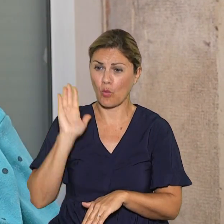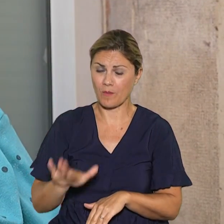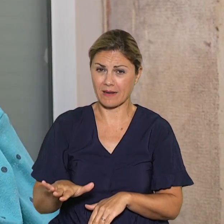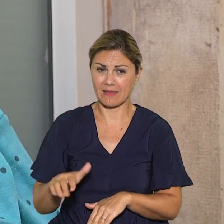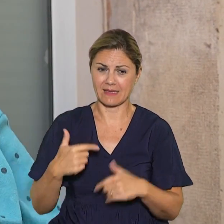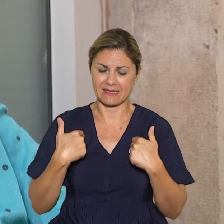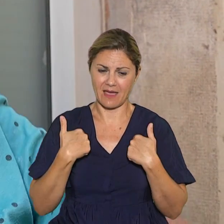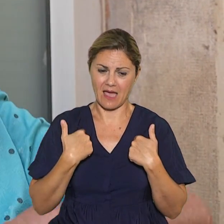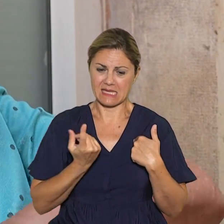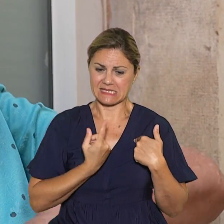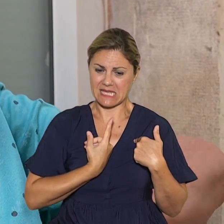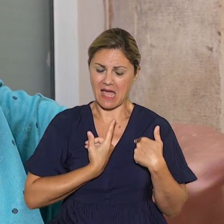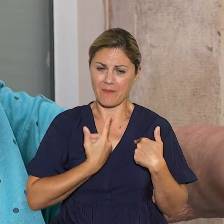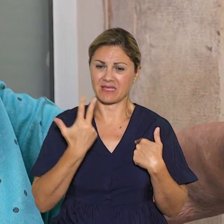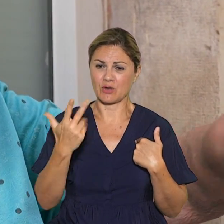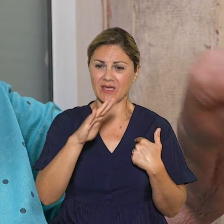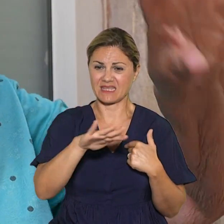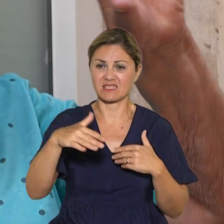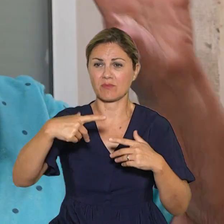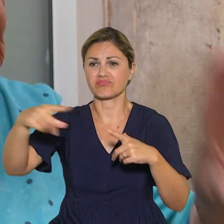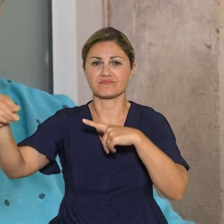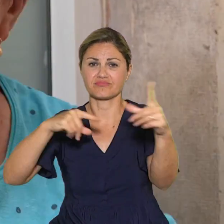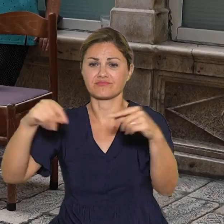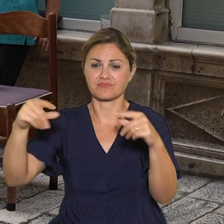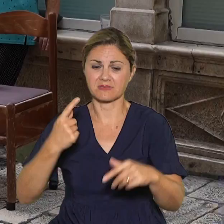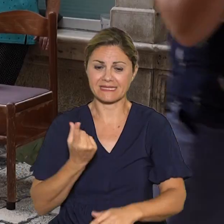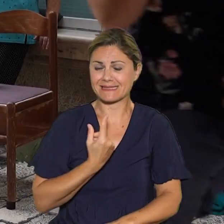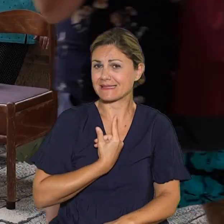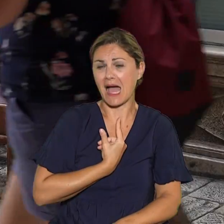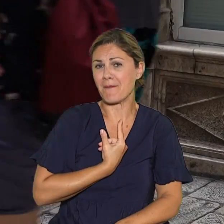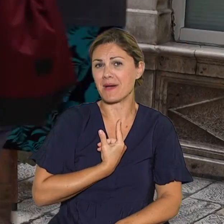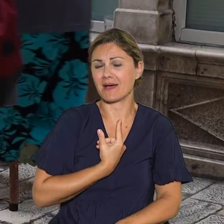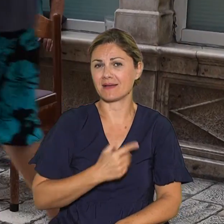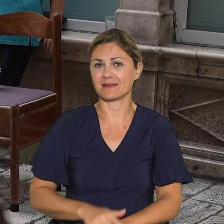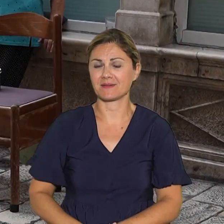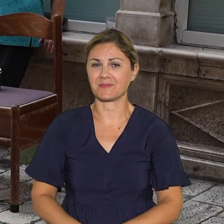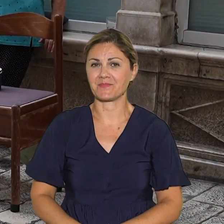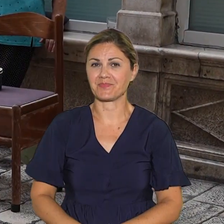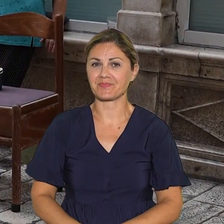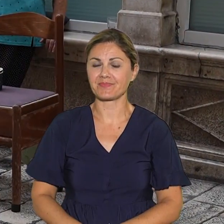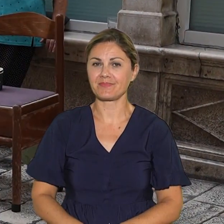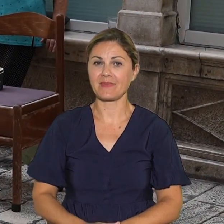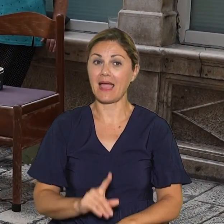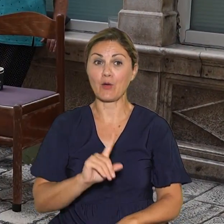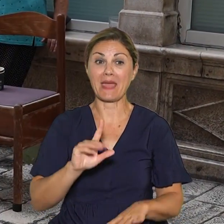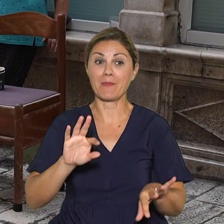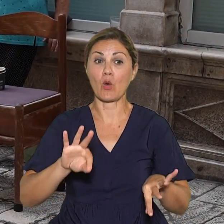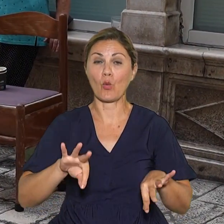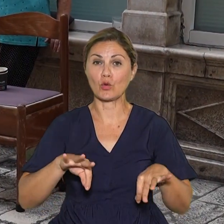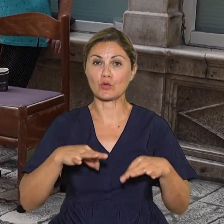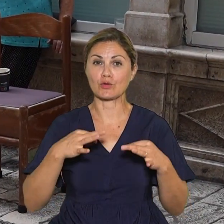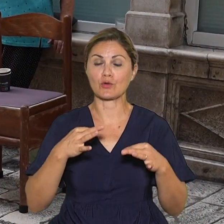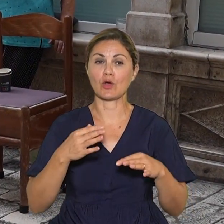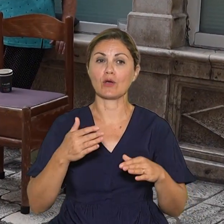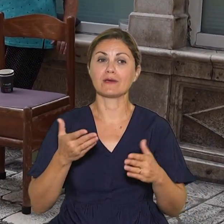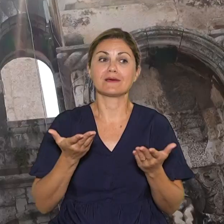ostala. Dica su se razbjegli i to je to. Za nju ne postoji radno vrijeme, ali ako je nema ujutro, u palači